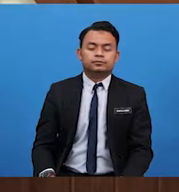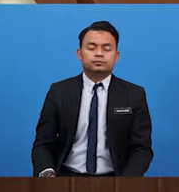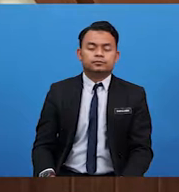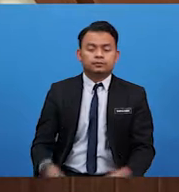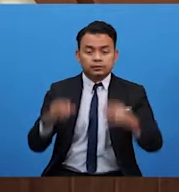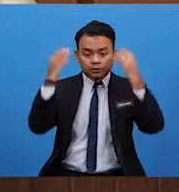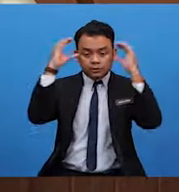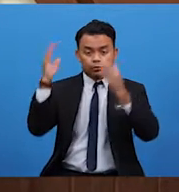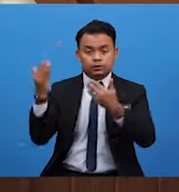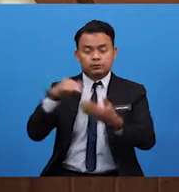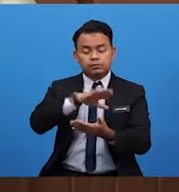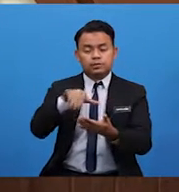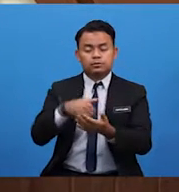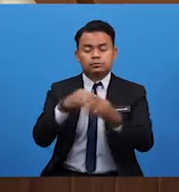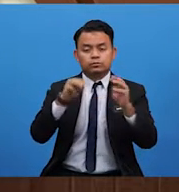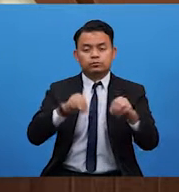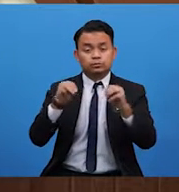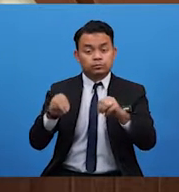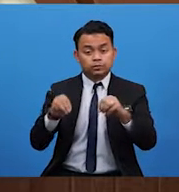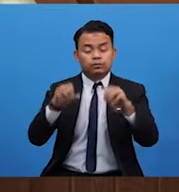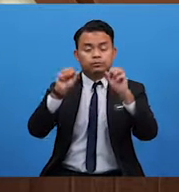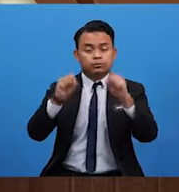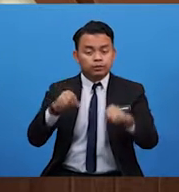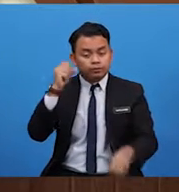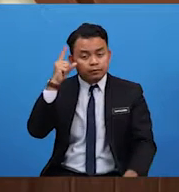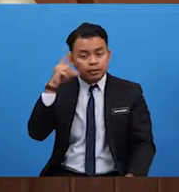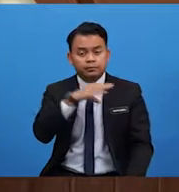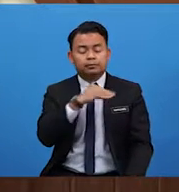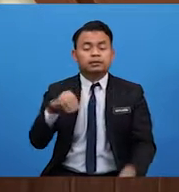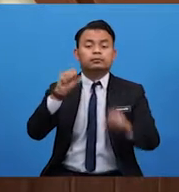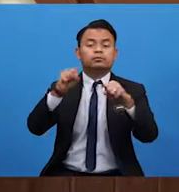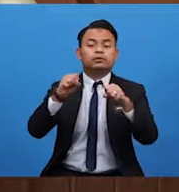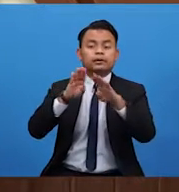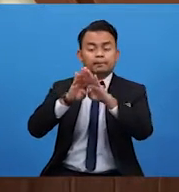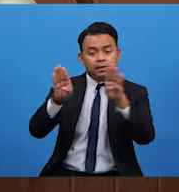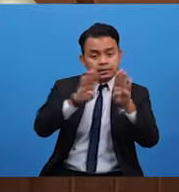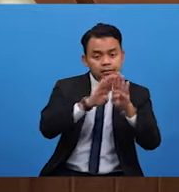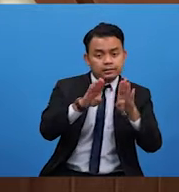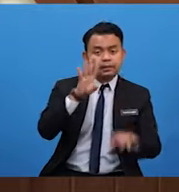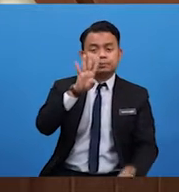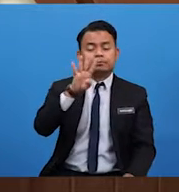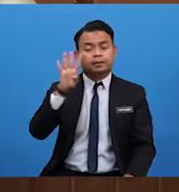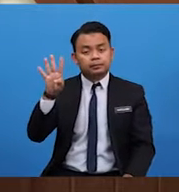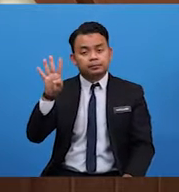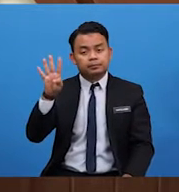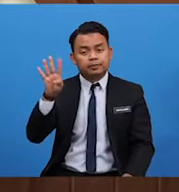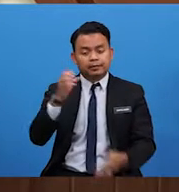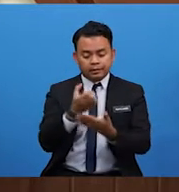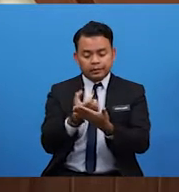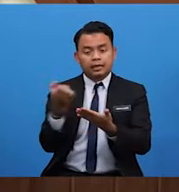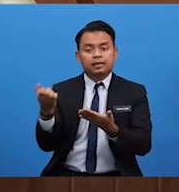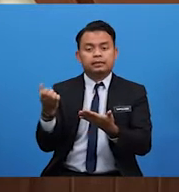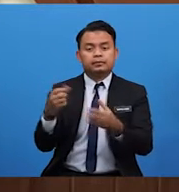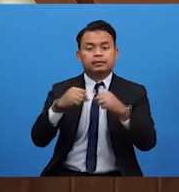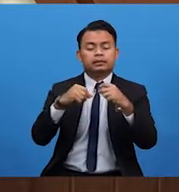Cikgu harap semua murid boleh faham dan dapat membezakan keempat-empat elemen elektrik yang